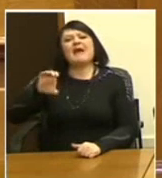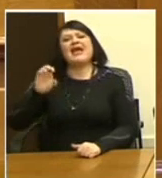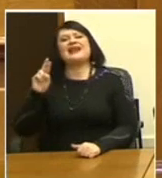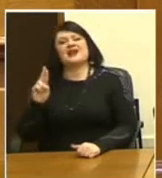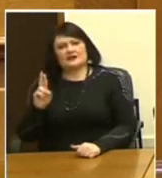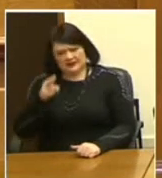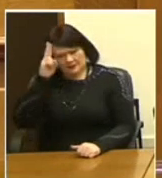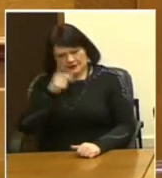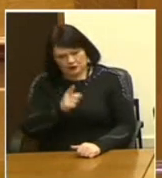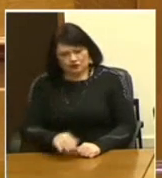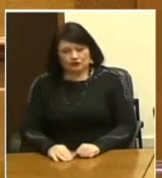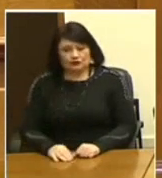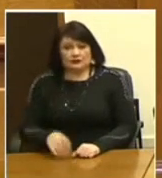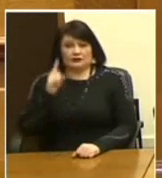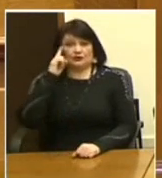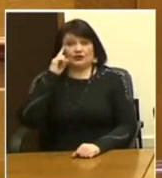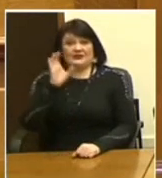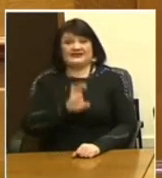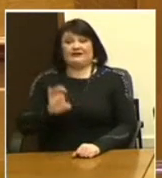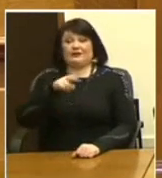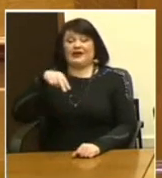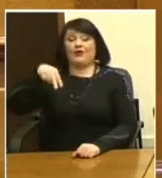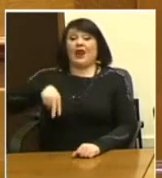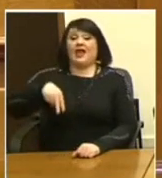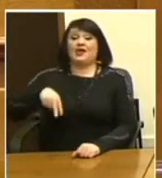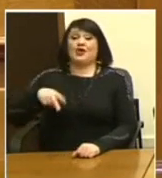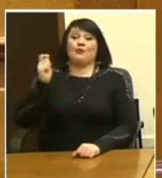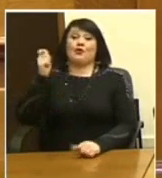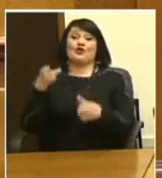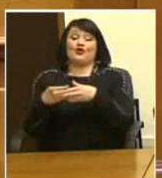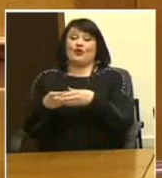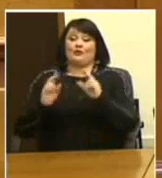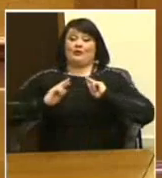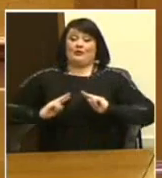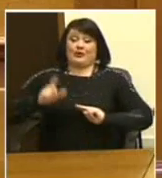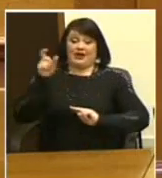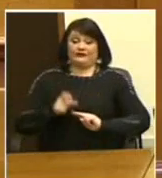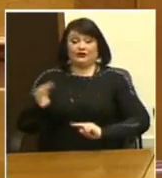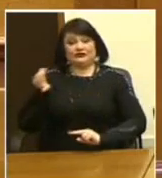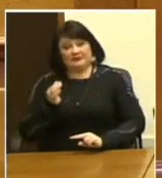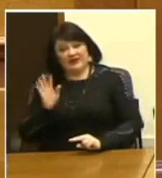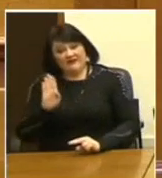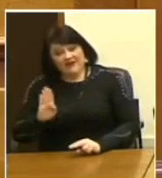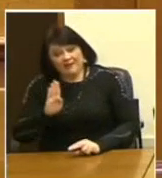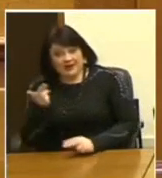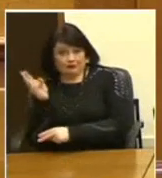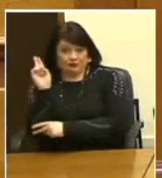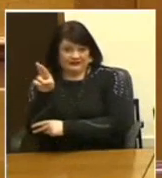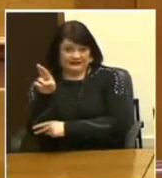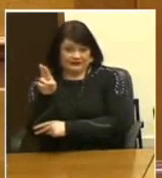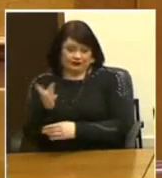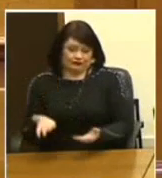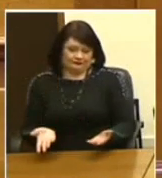ότι είναι και όλο το Ευρωπαϊκό Λαϊκό Κόμμα πανευτυχής όλοι που ο κύριος Βέμπερ είναι υποψήφιος.